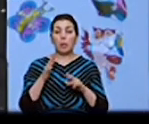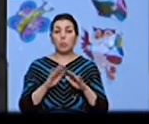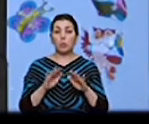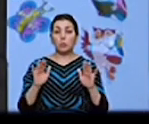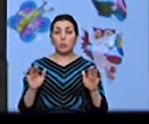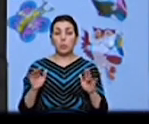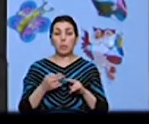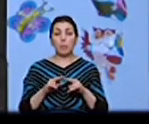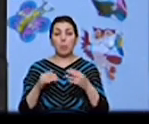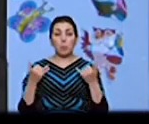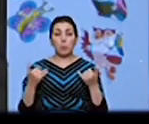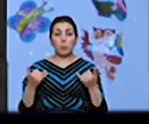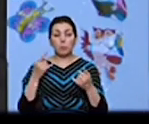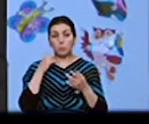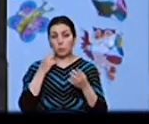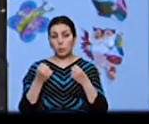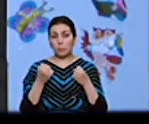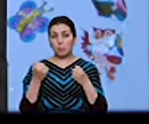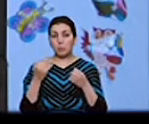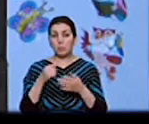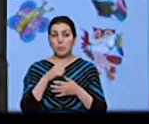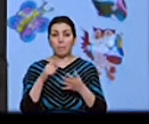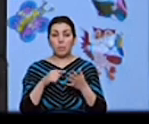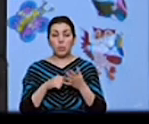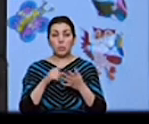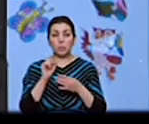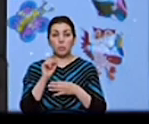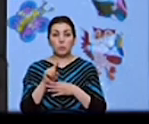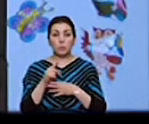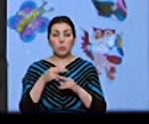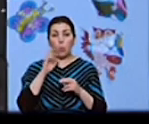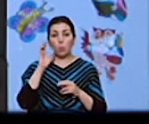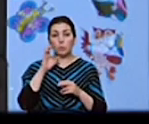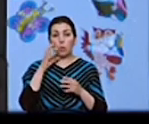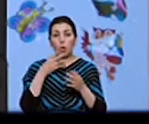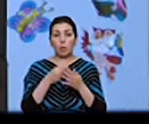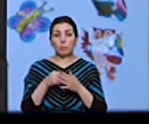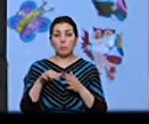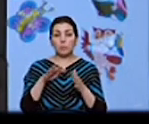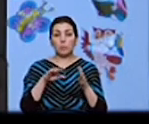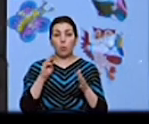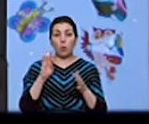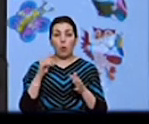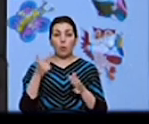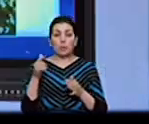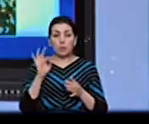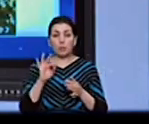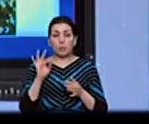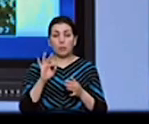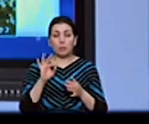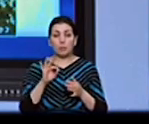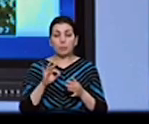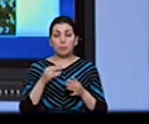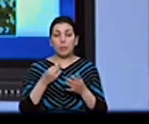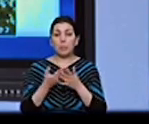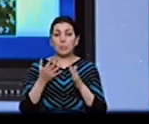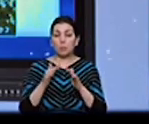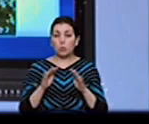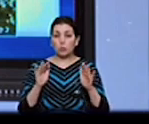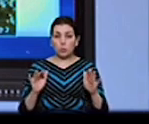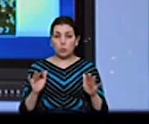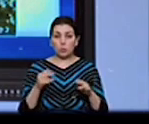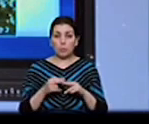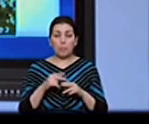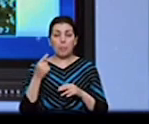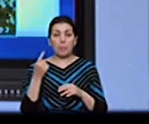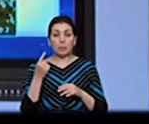bolajonlar, bugungi mustahkamlovchi savol va topshiriqlar O'zbekiston tog'lari haqida ekan. Aziz bolajonlar,